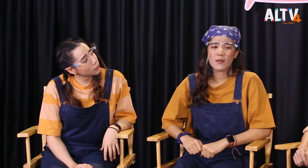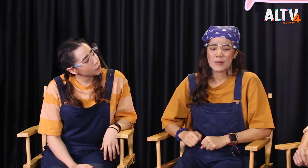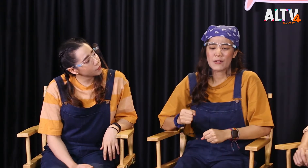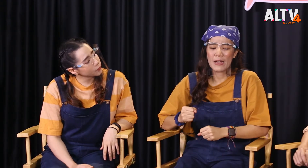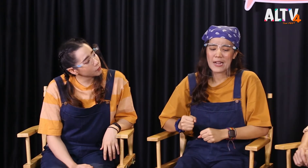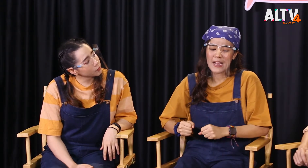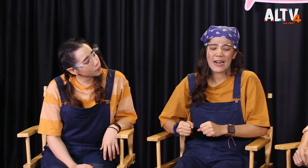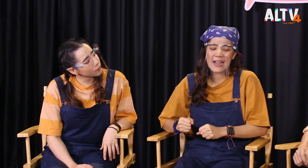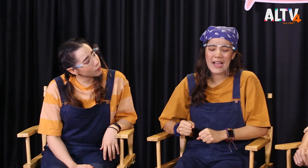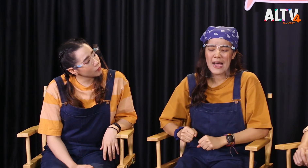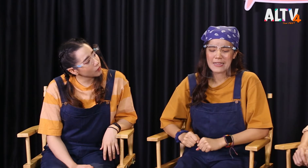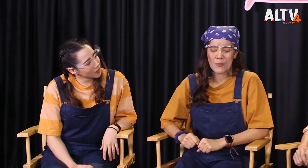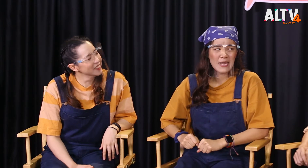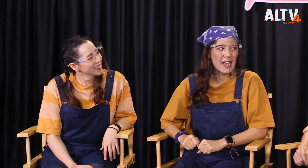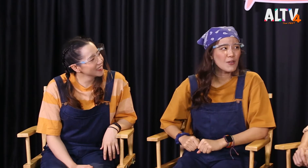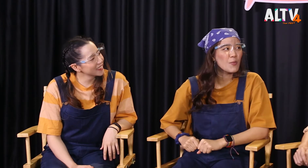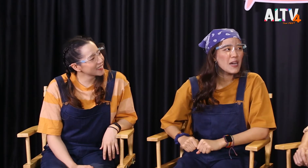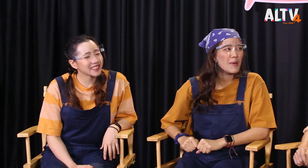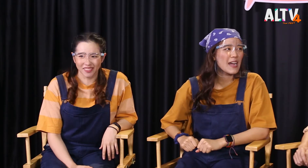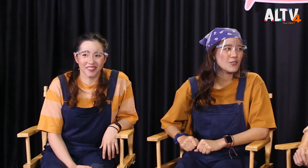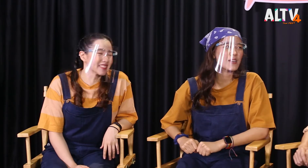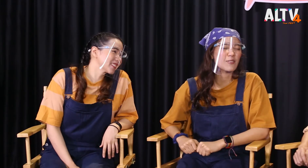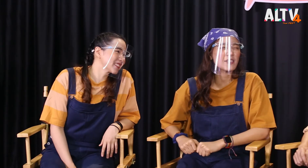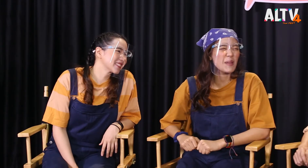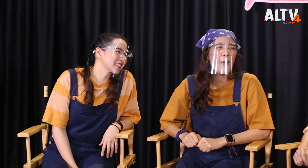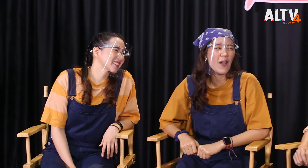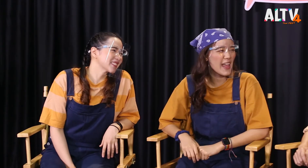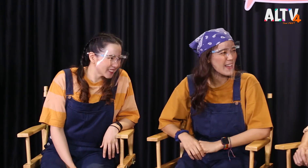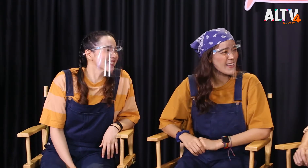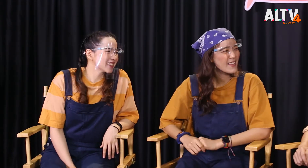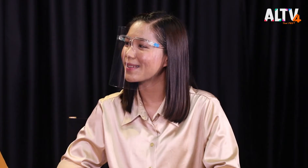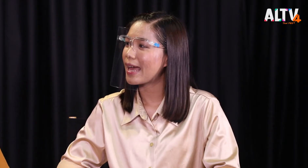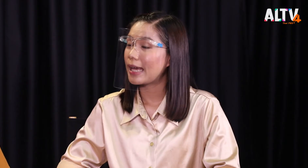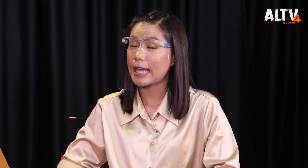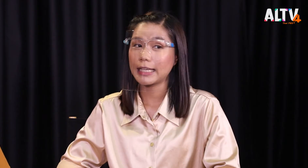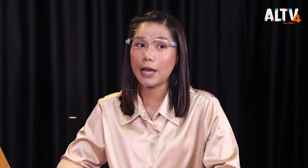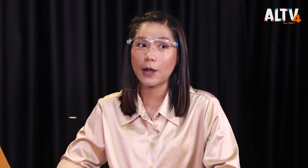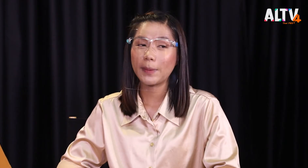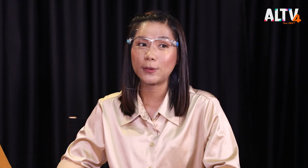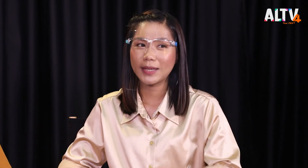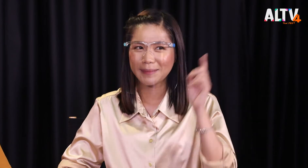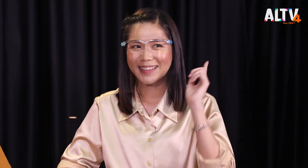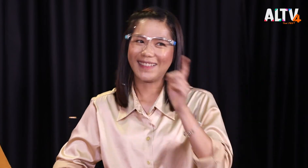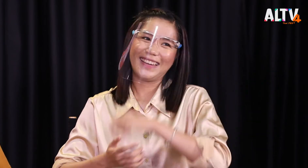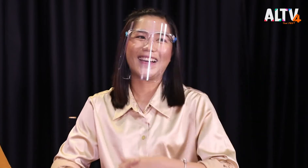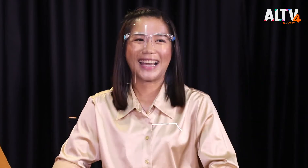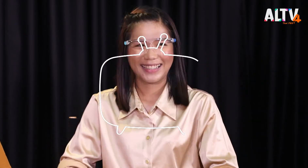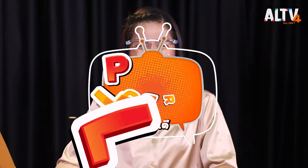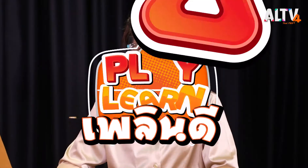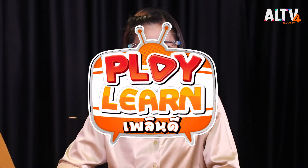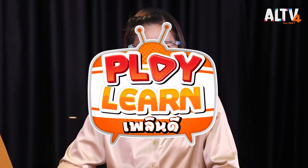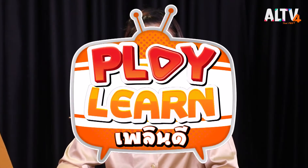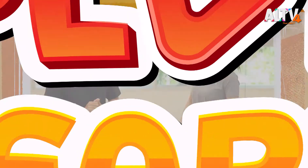พ์ก็มีอยู่แล้วนะคะคลังท่าแต่ว่าอยากรู้เพิ่มอะค่ะช่วงนี้รู้สึกไม่พอแล้ว งั้นเดี๋ยวเราไปดูคลิปกันต่อเลยดีกว่า